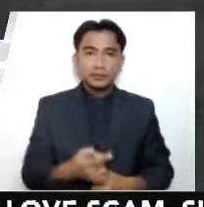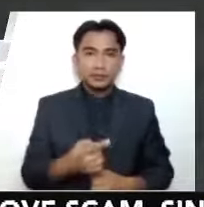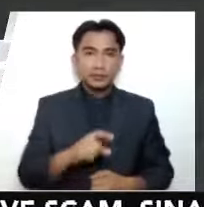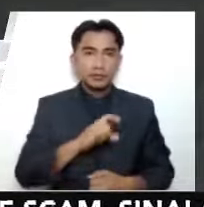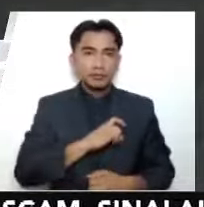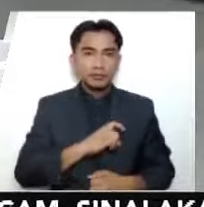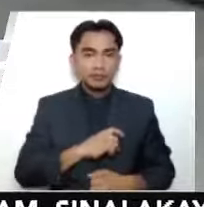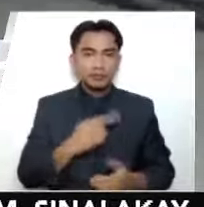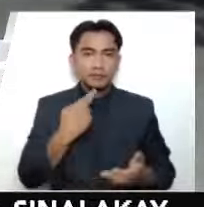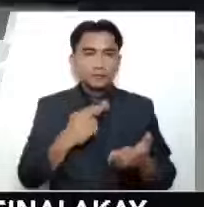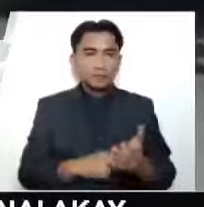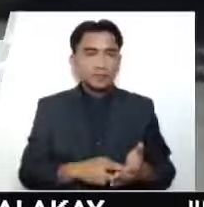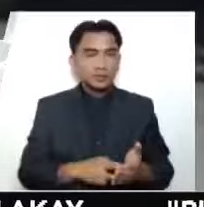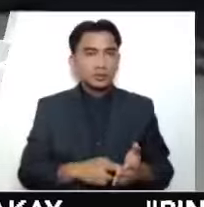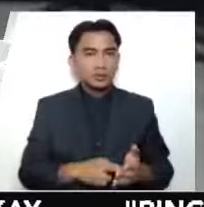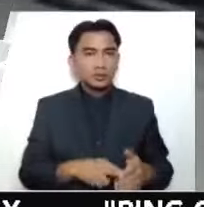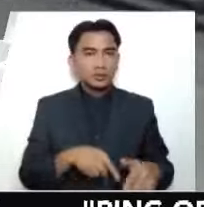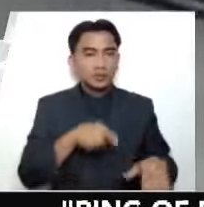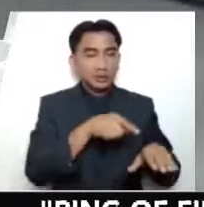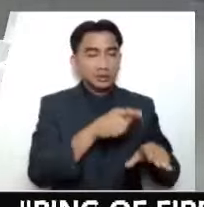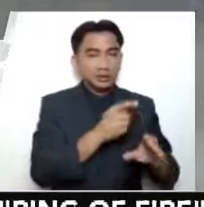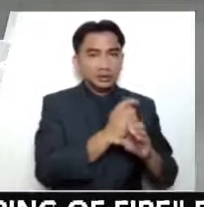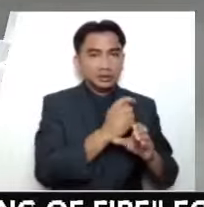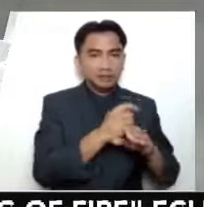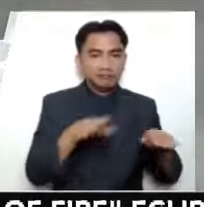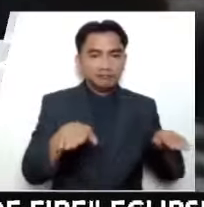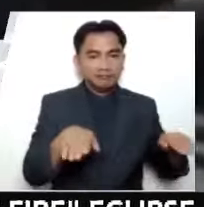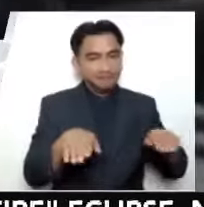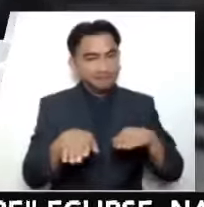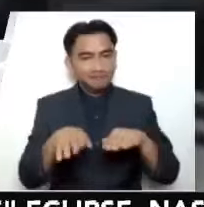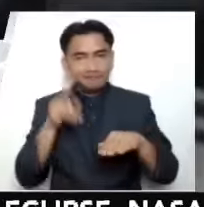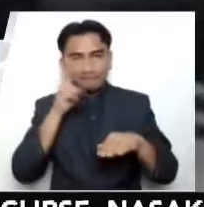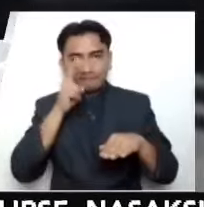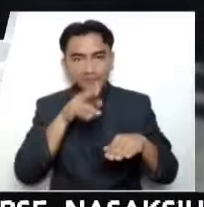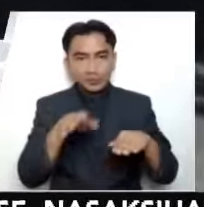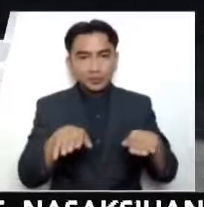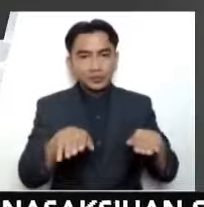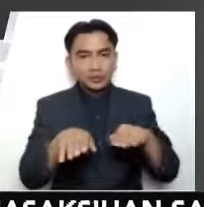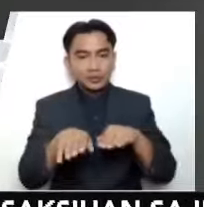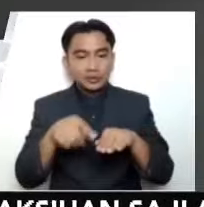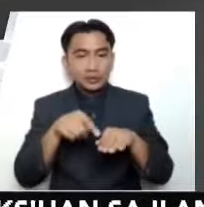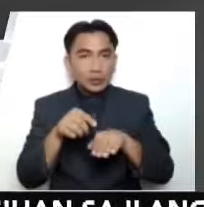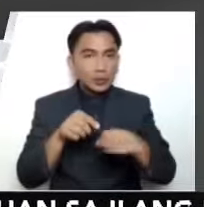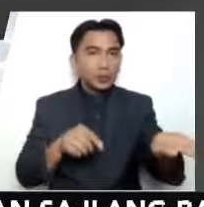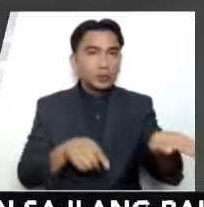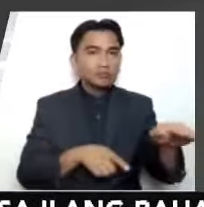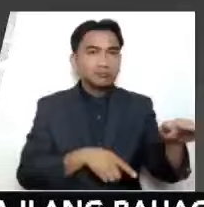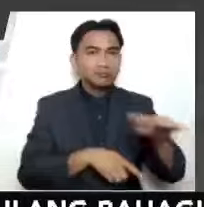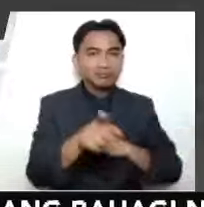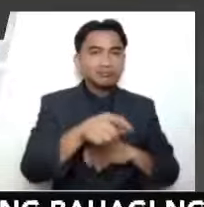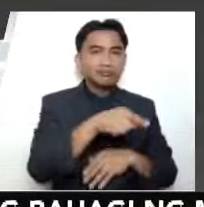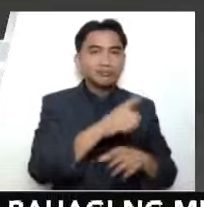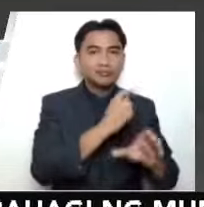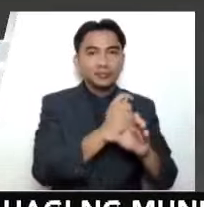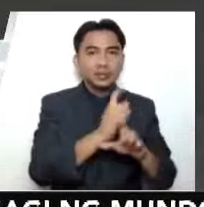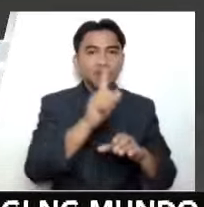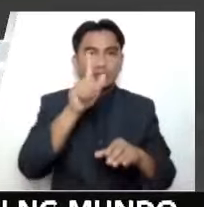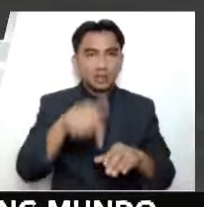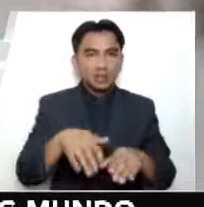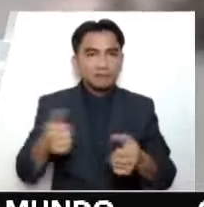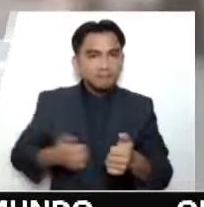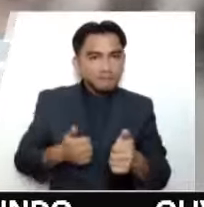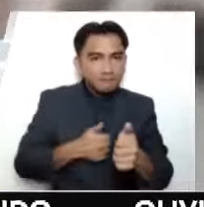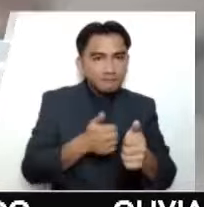ng truck driver ang sasakyan ng pulis, pero tinakbuhan umano ito, kaya nagkahabulan sila sa NLEX. Nagkaaregluhan ang